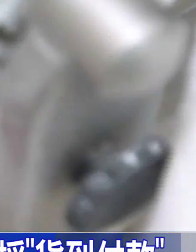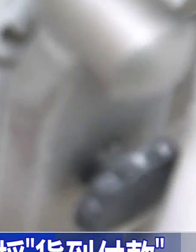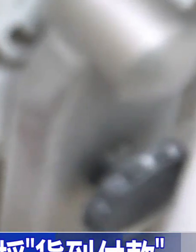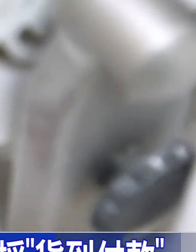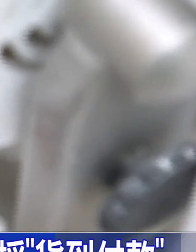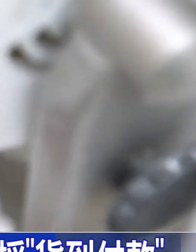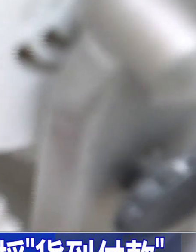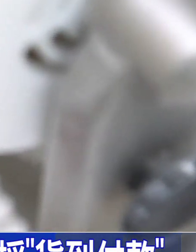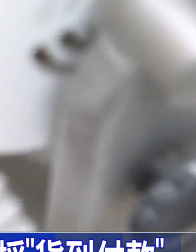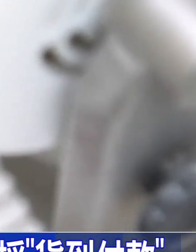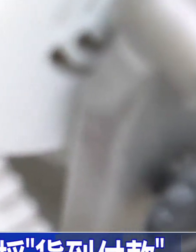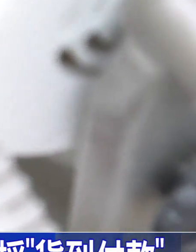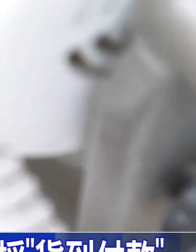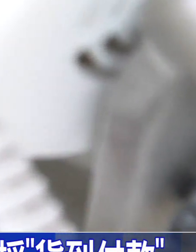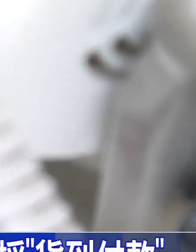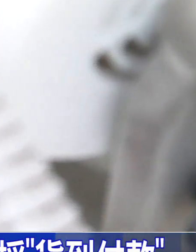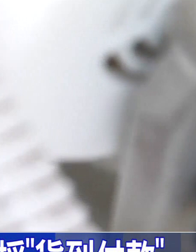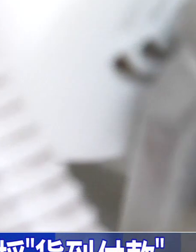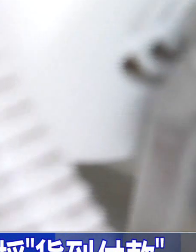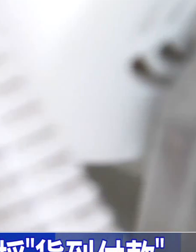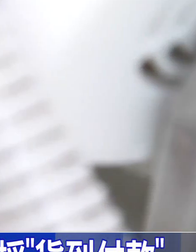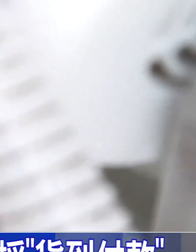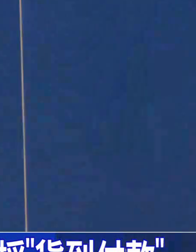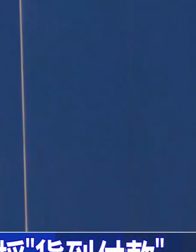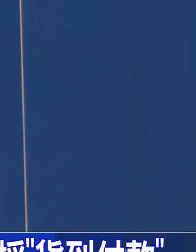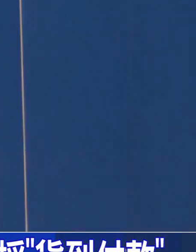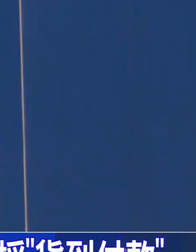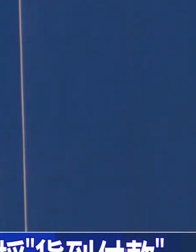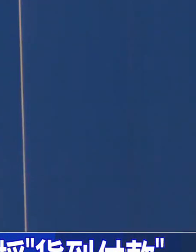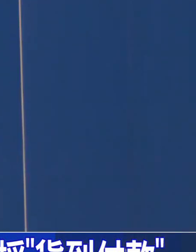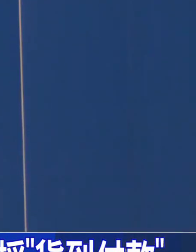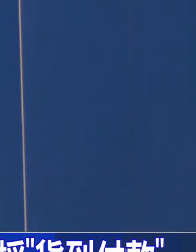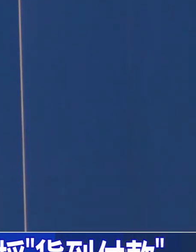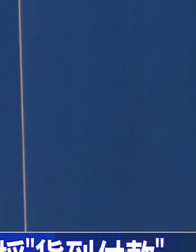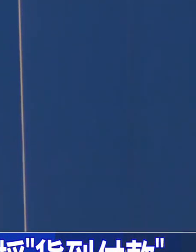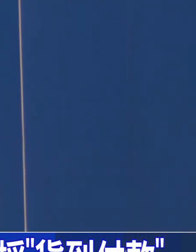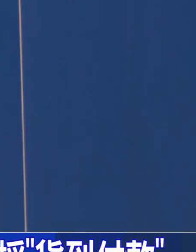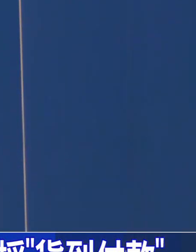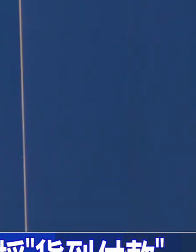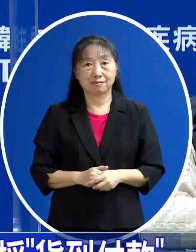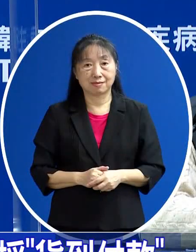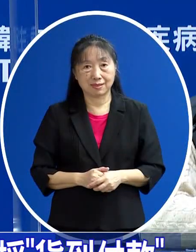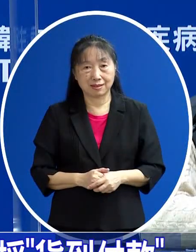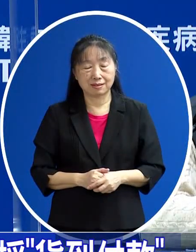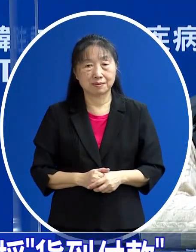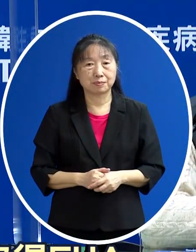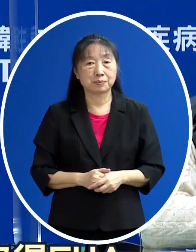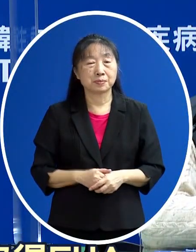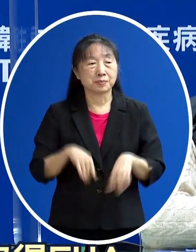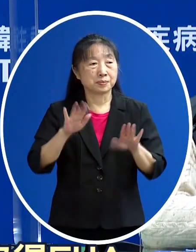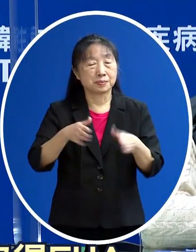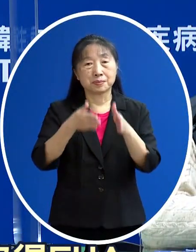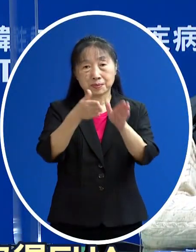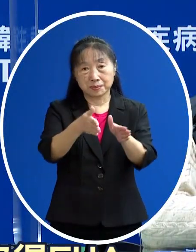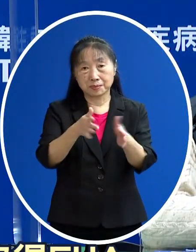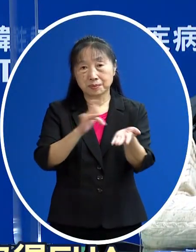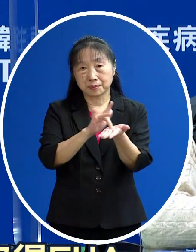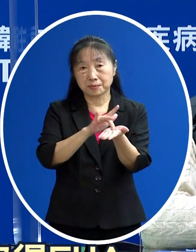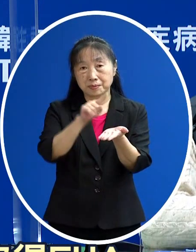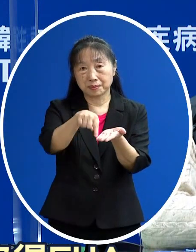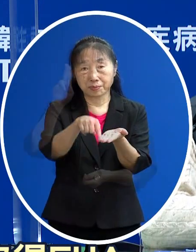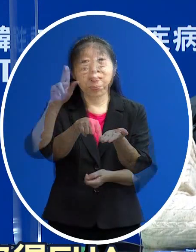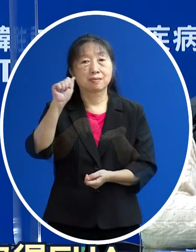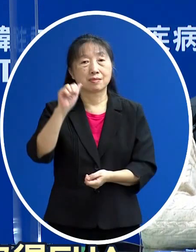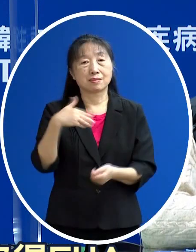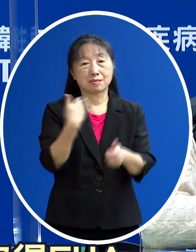佳，法国开第一枪宣布砍单，改向辉瑞采购。那我国采购的进度如何？ 默沙东这个药哈，基本上它要取